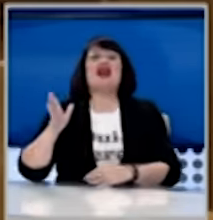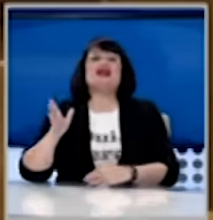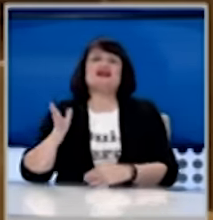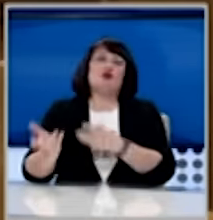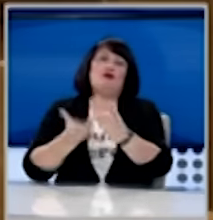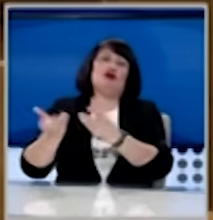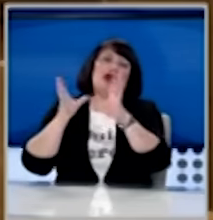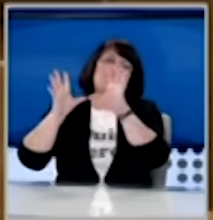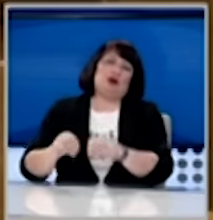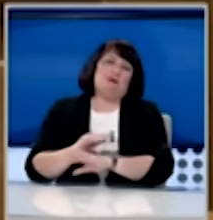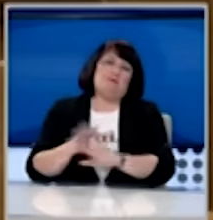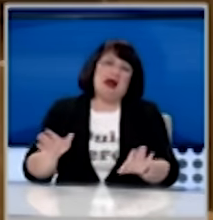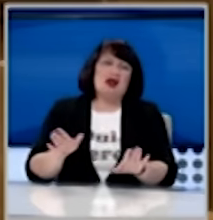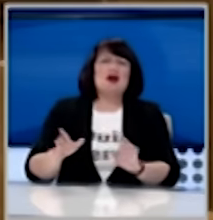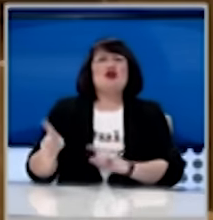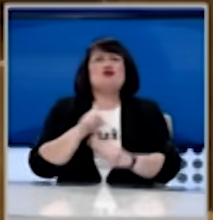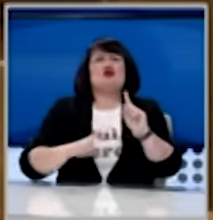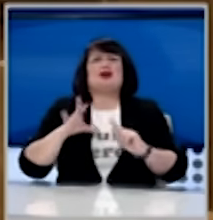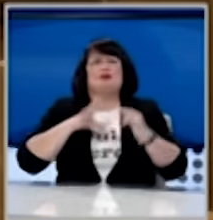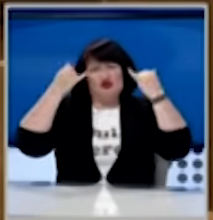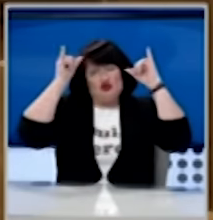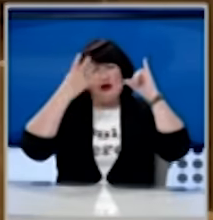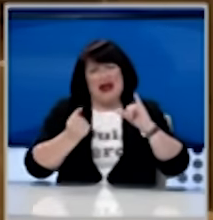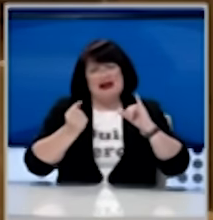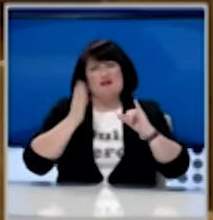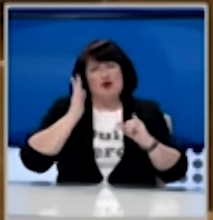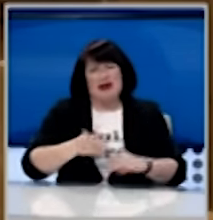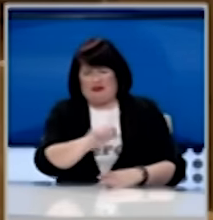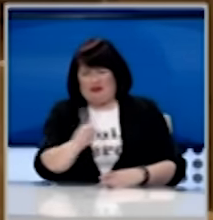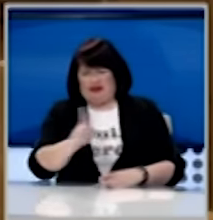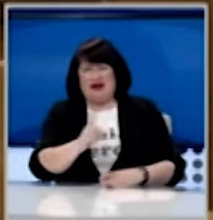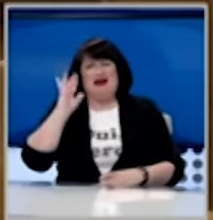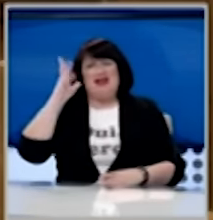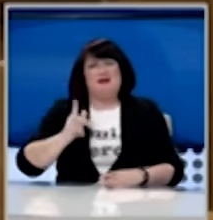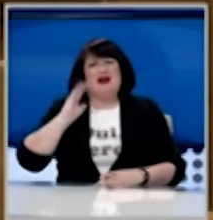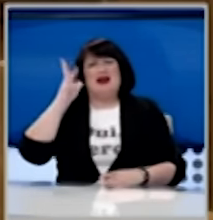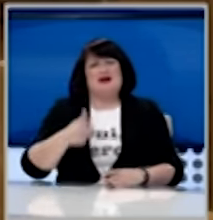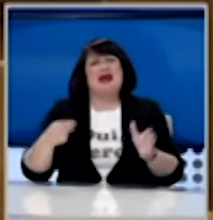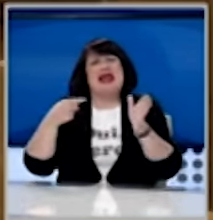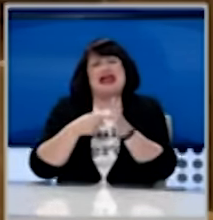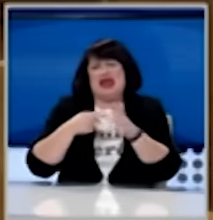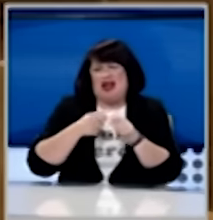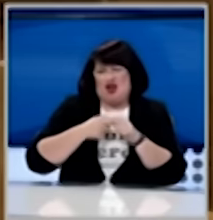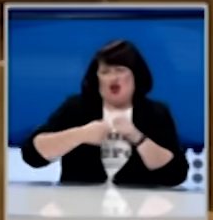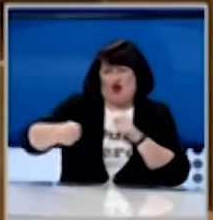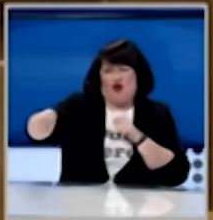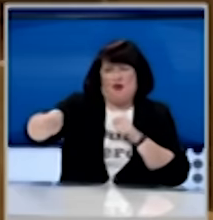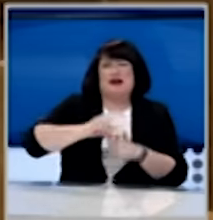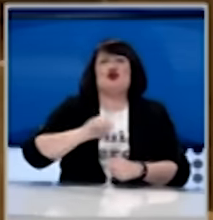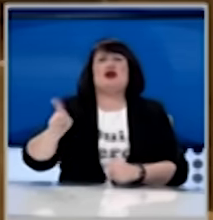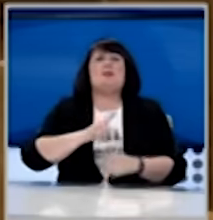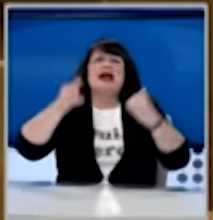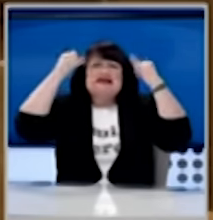κάηκαν ποιος κτηνοτρόφος θα μπορεί να μετακινείται καθημερινά δεκάδες χιλιόμετρα για να πάει στο